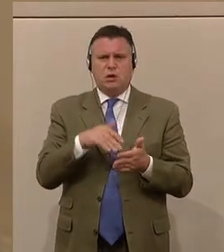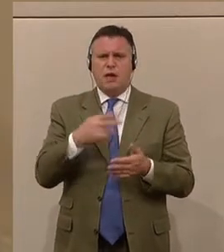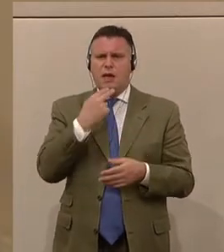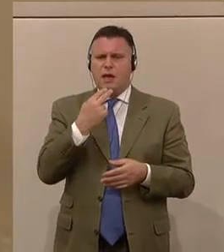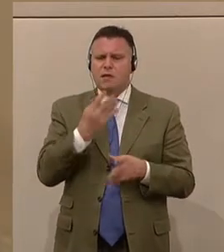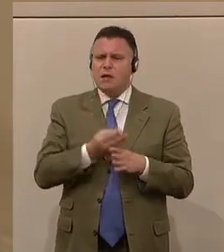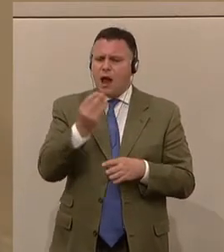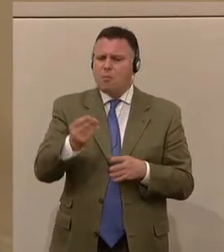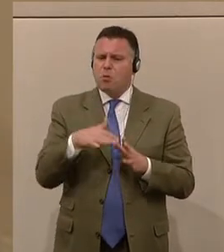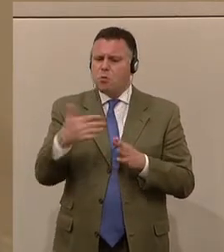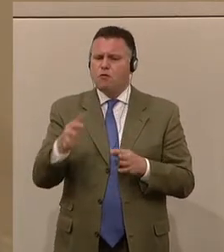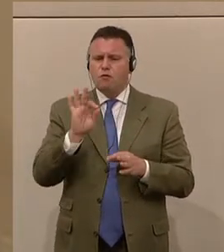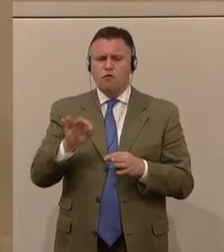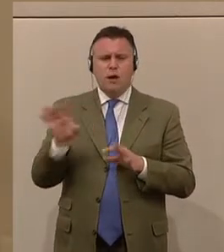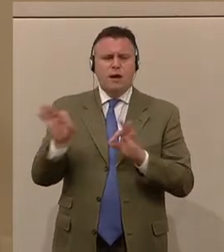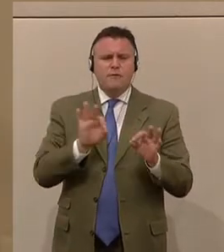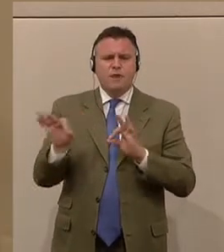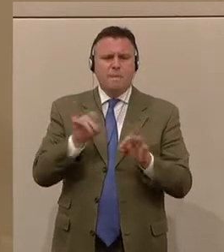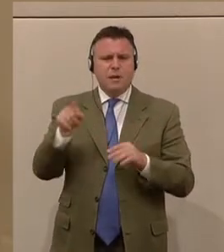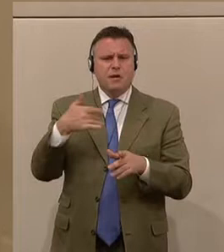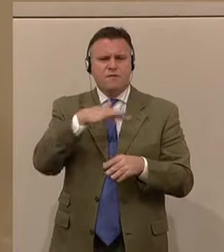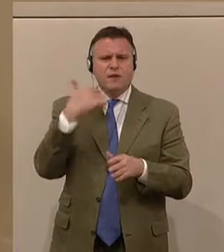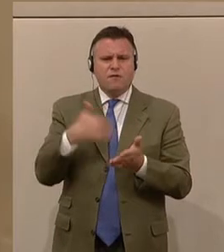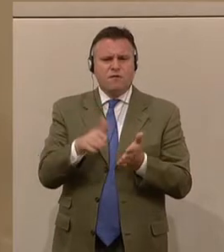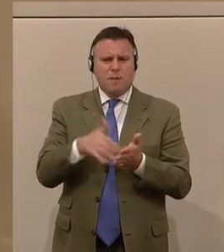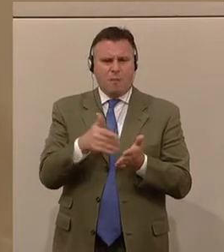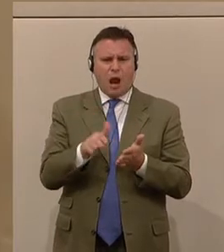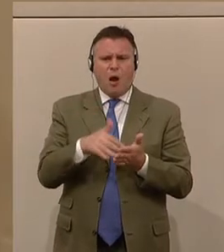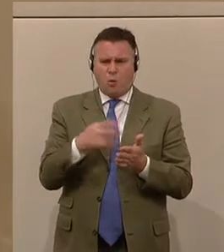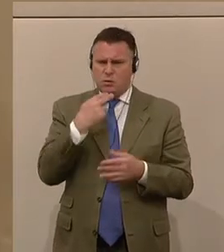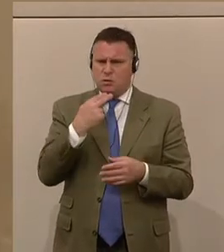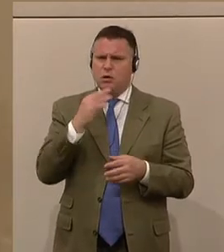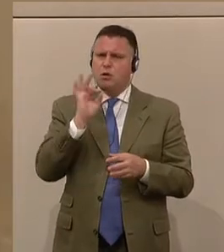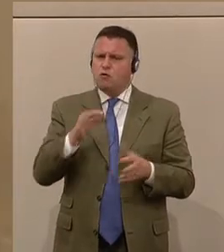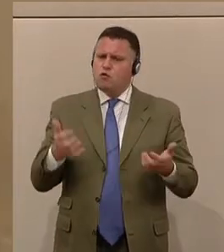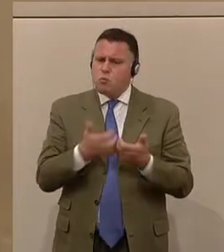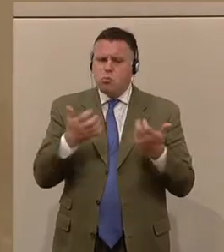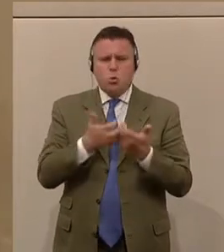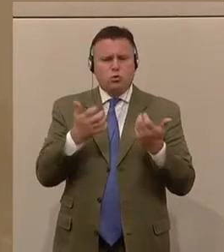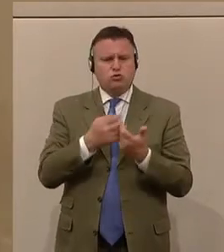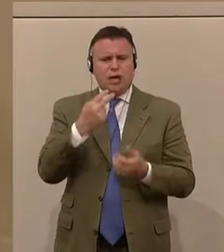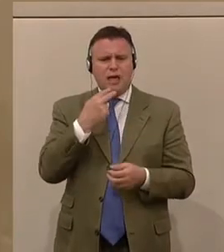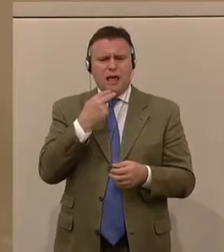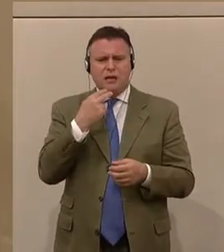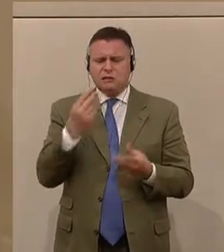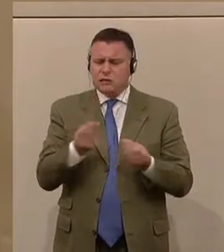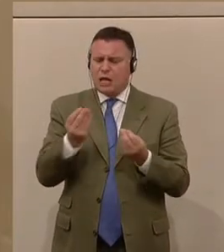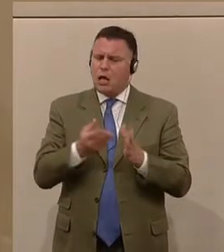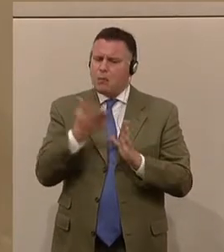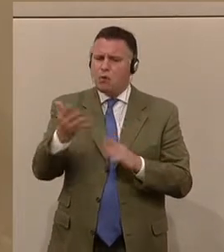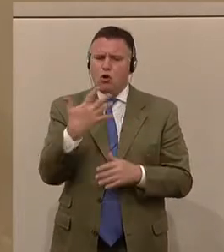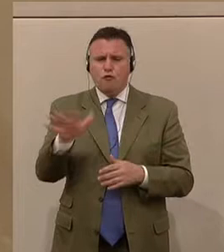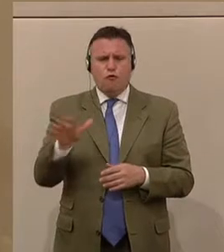Energieabgabenvergütung für energieintensive Betriebe 450 Millionen, Herstellerprivileg für die Produzenten von Energieerzeugnissen